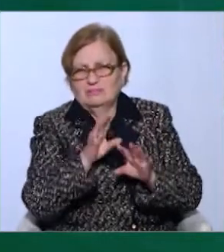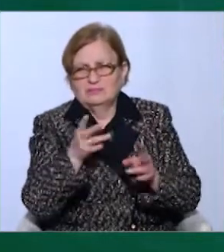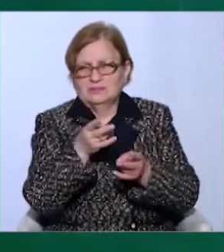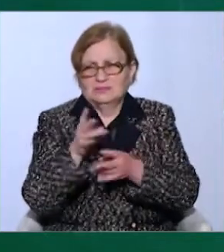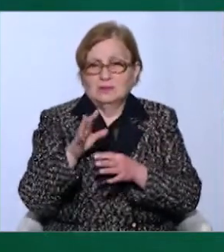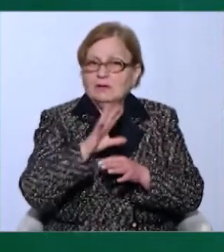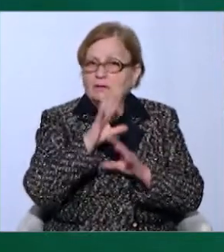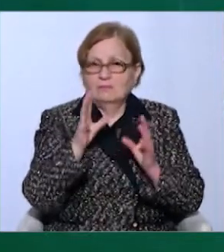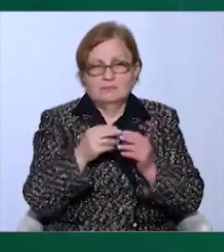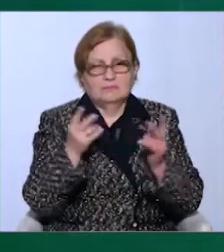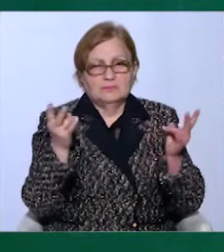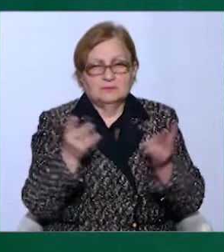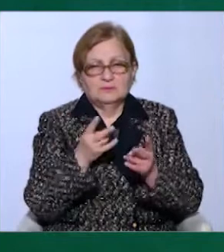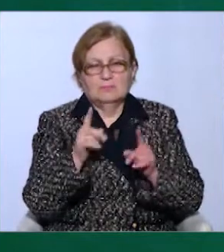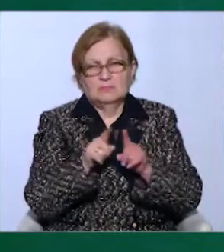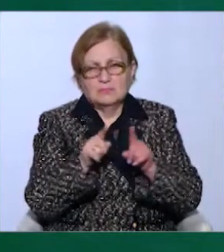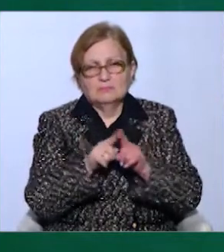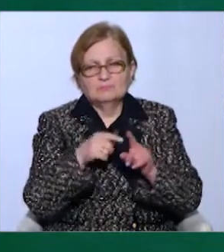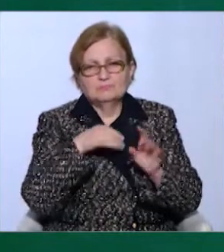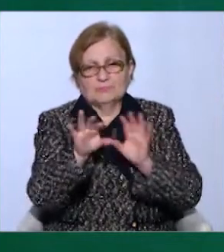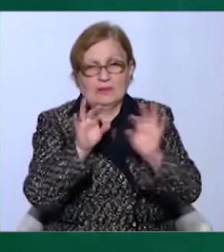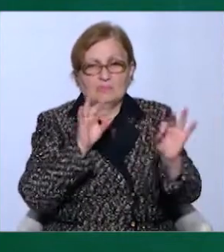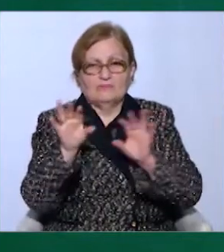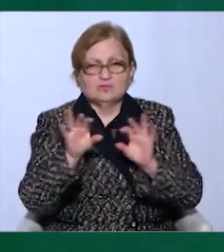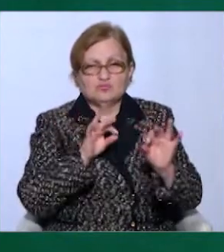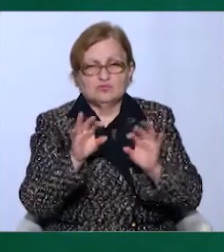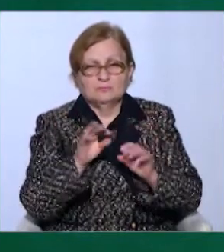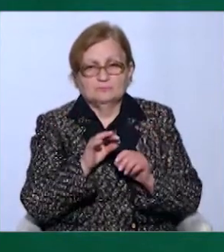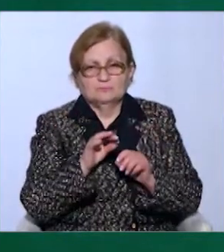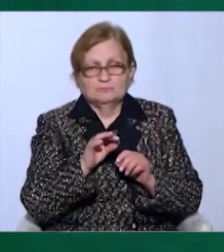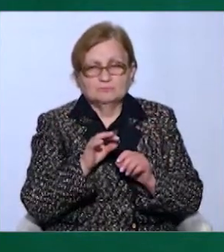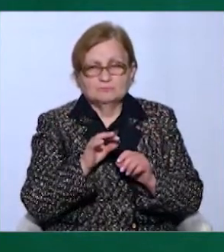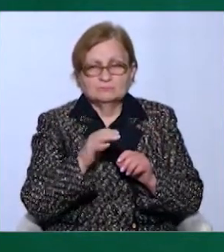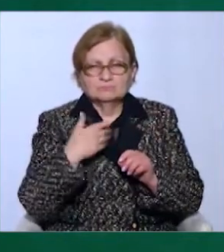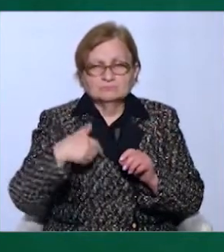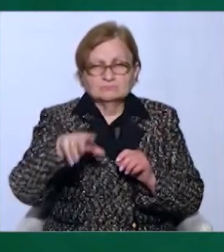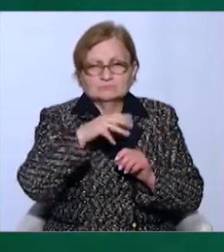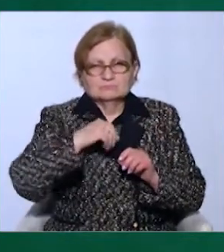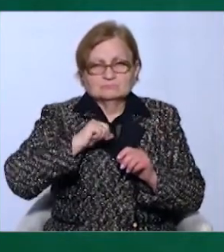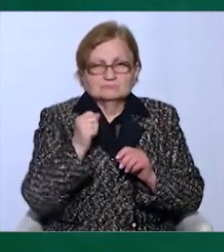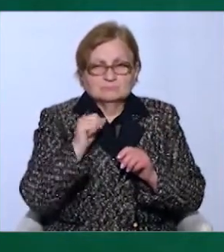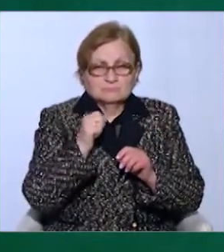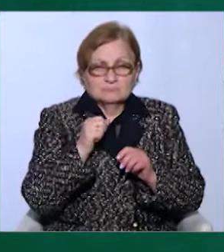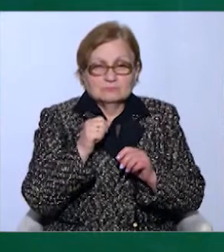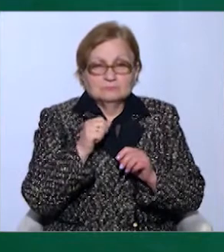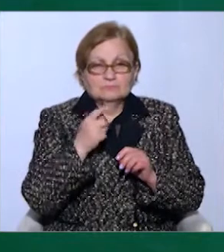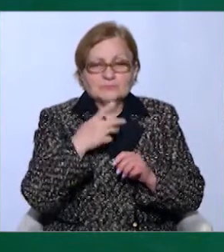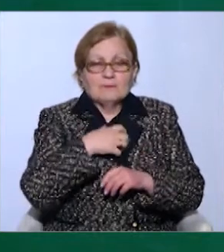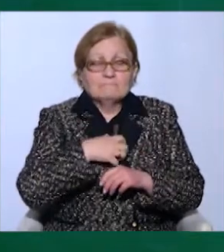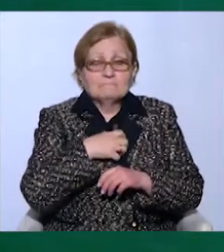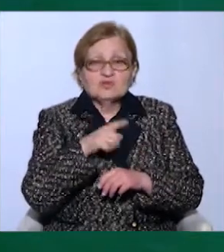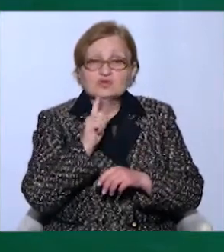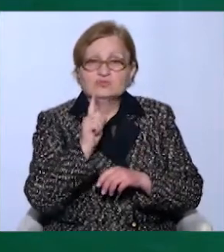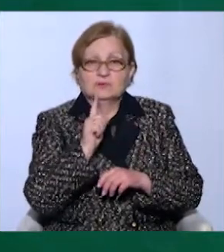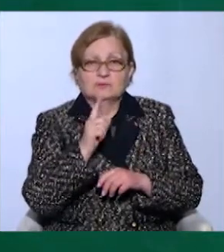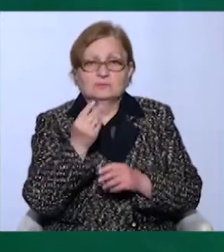çari gatrili. Magram, Mainz, amo varçiyet, medzda kema kolege, maç kolaze minişnalu vardı. Romiliz gareşet, verka